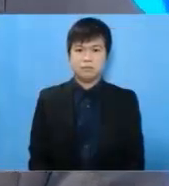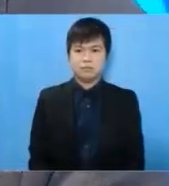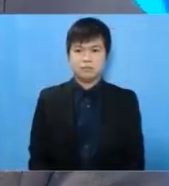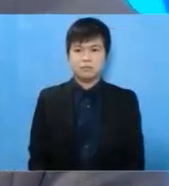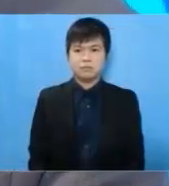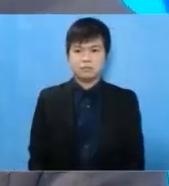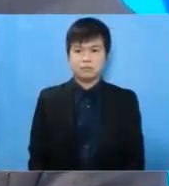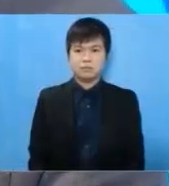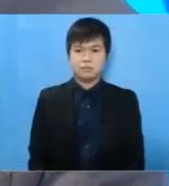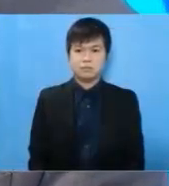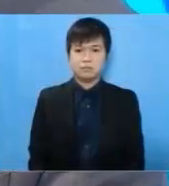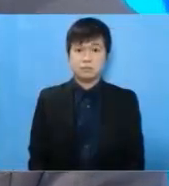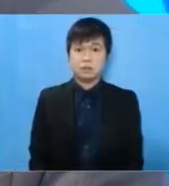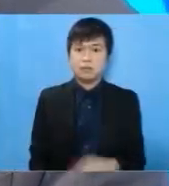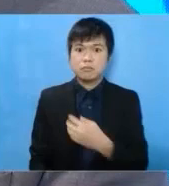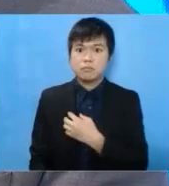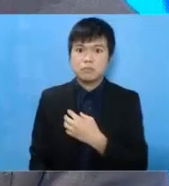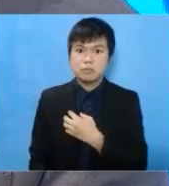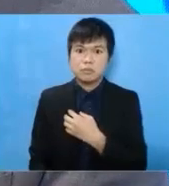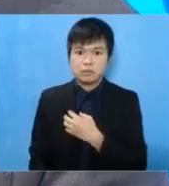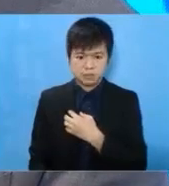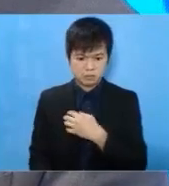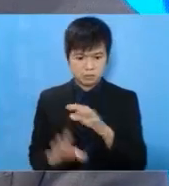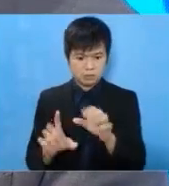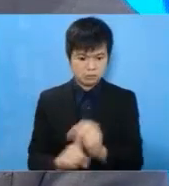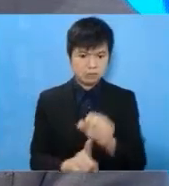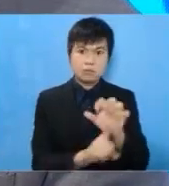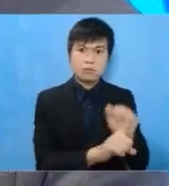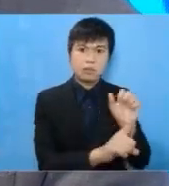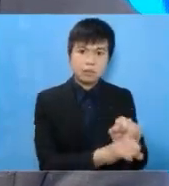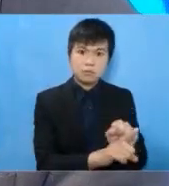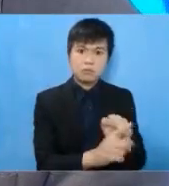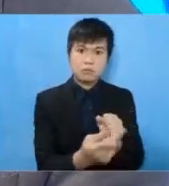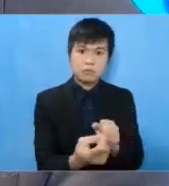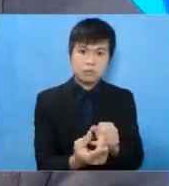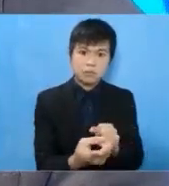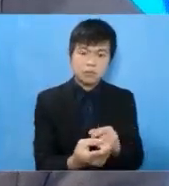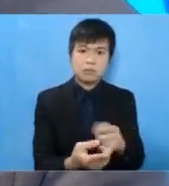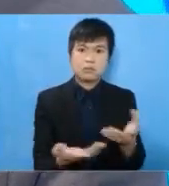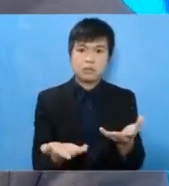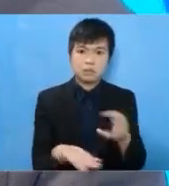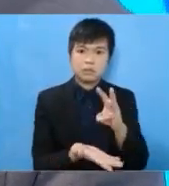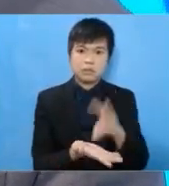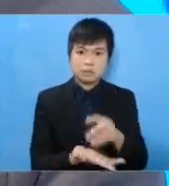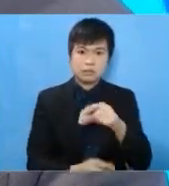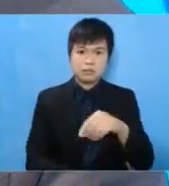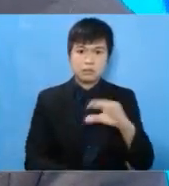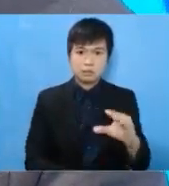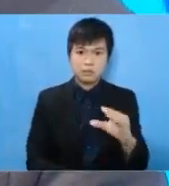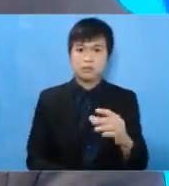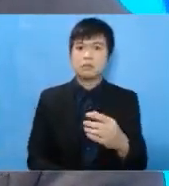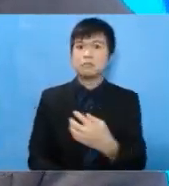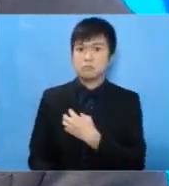Mga pulis na nanghuhuli ng mga pasaway sa Quezon City, sila mismo ang pasaway.